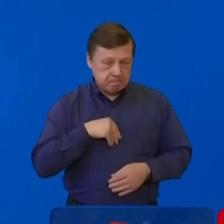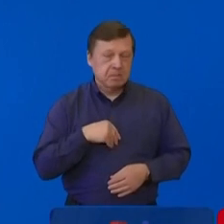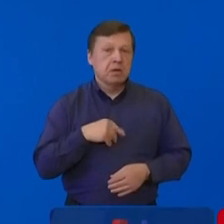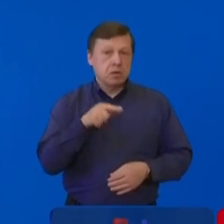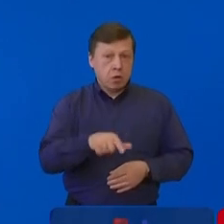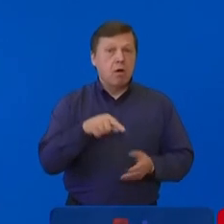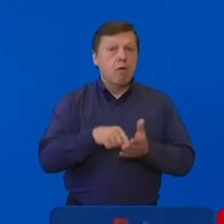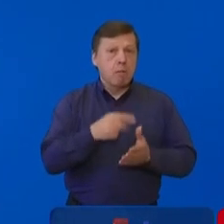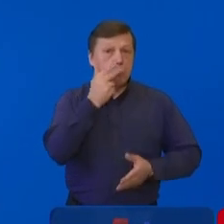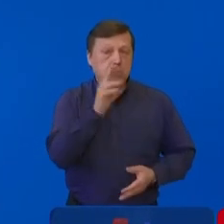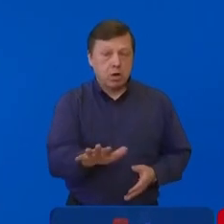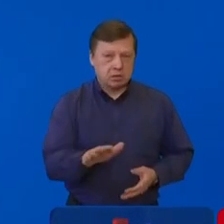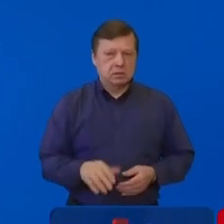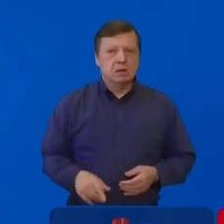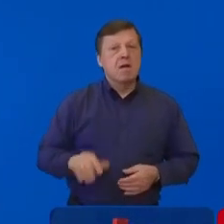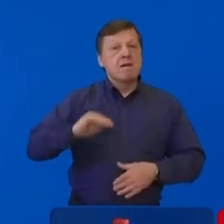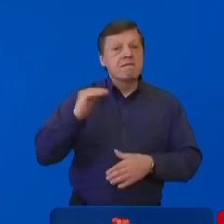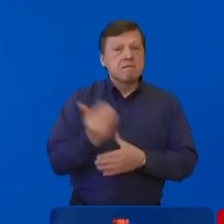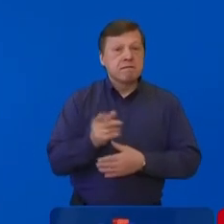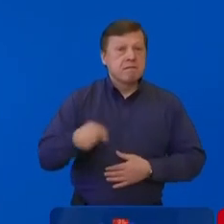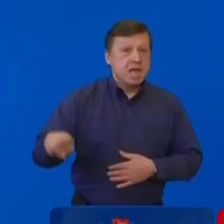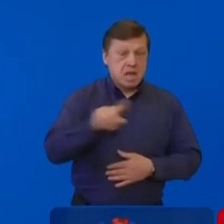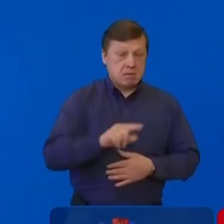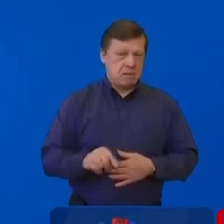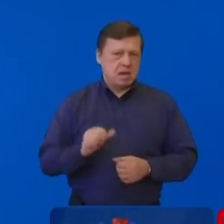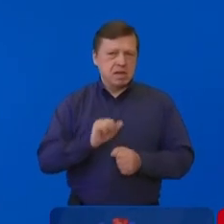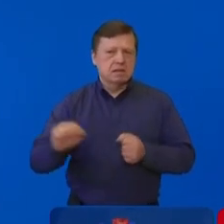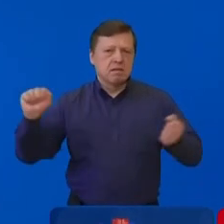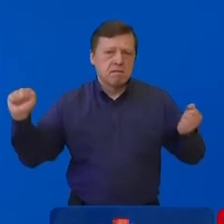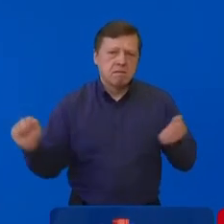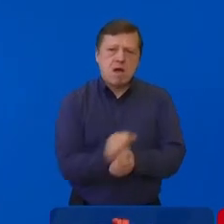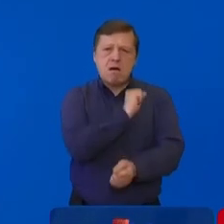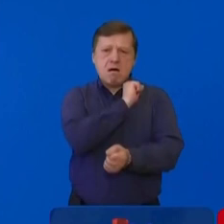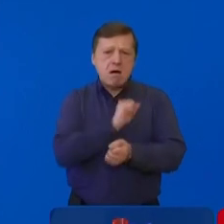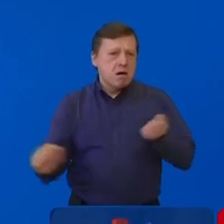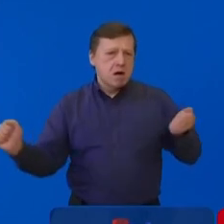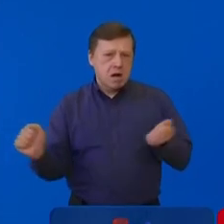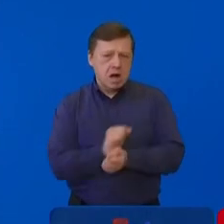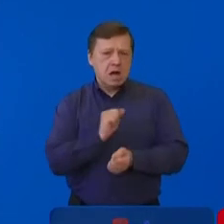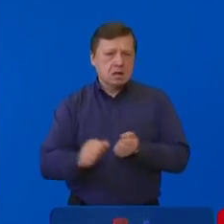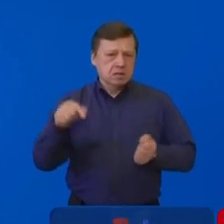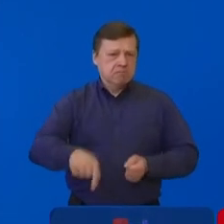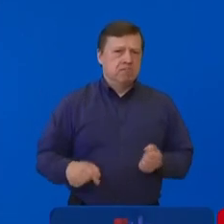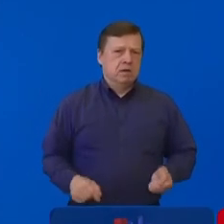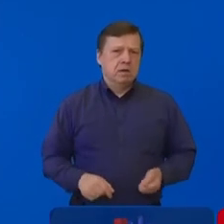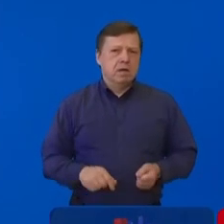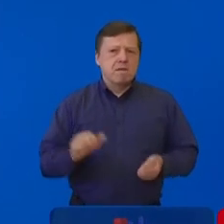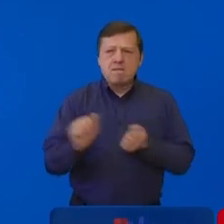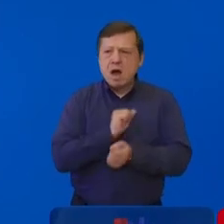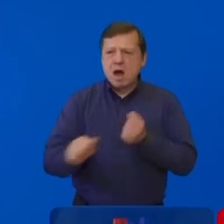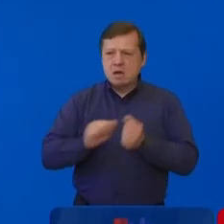że nasi przedsiębiorcy heroicznie walczą o płynność na rynku, walczą o udział w rynku, walczą o ten rynek,